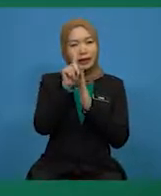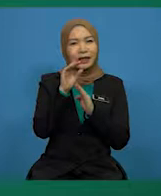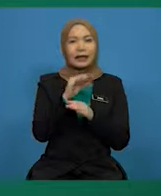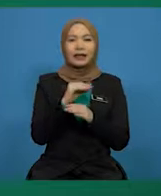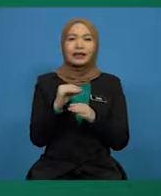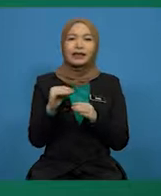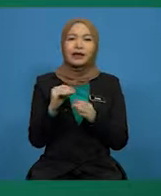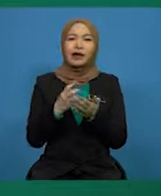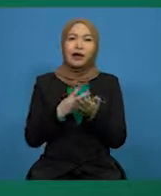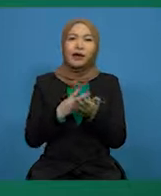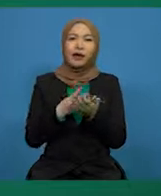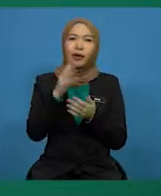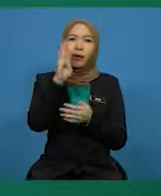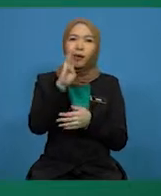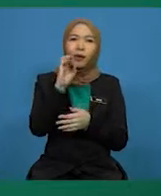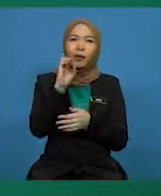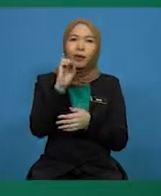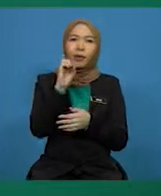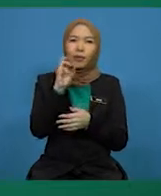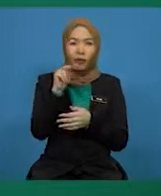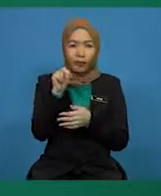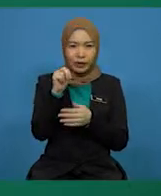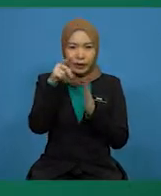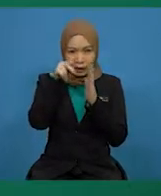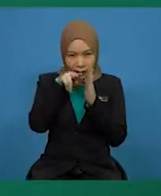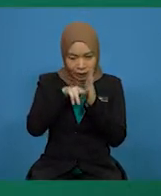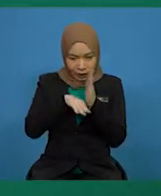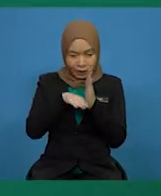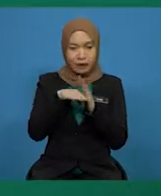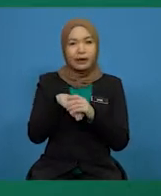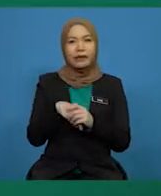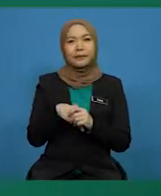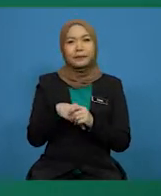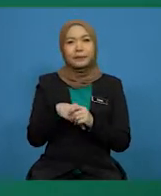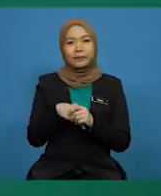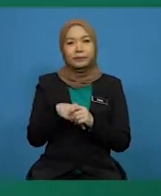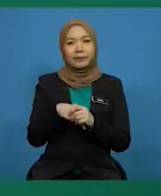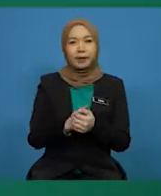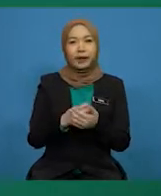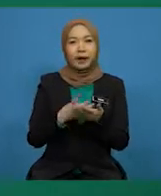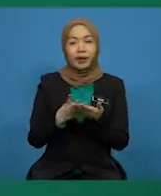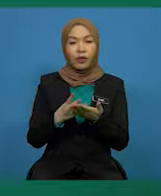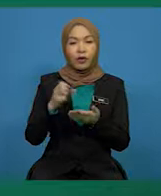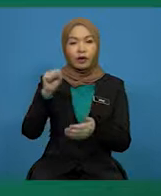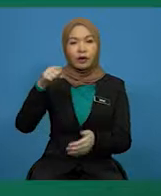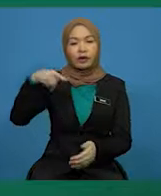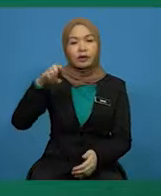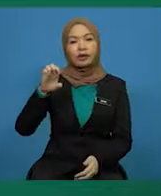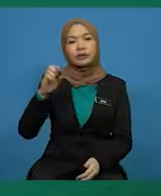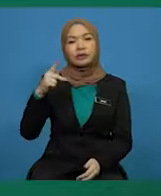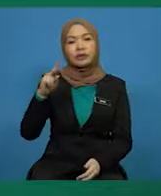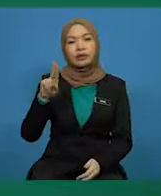bon tersebut. Ini bermakna kadar bunga dengan permintaan wang spekulasi berhubung secara